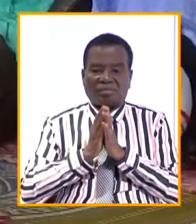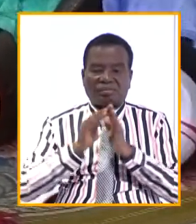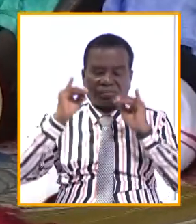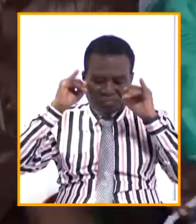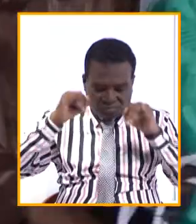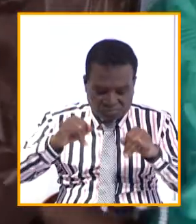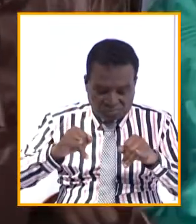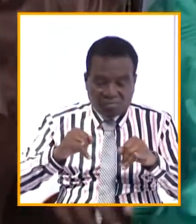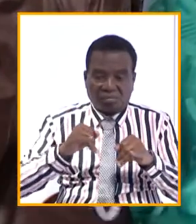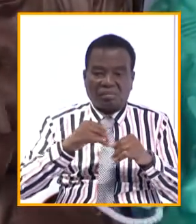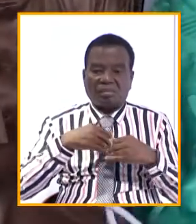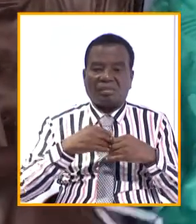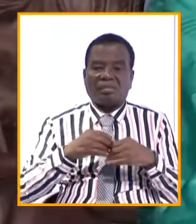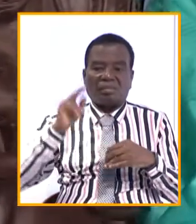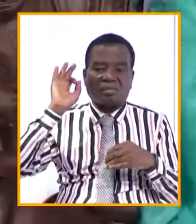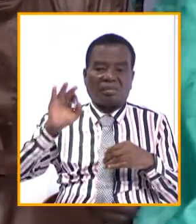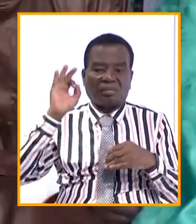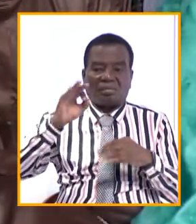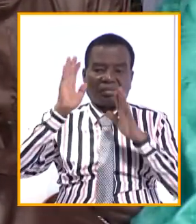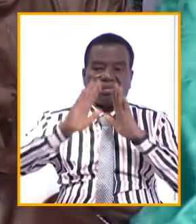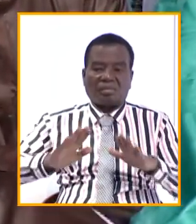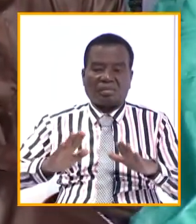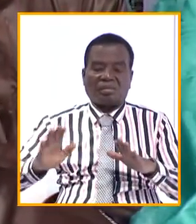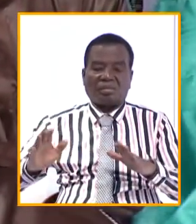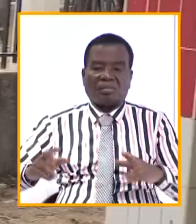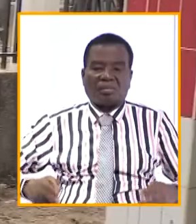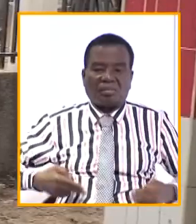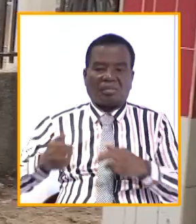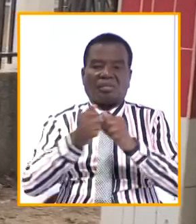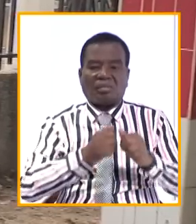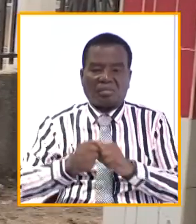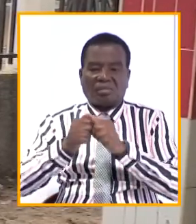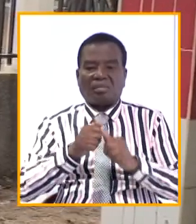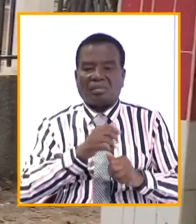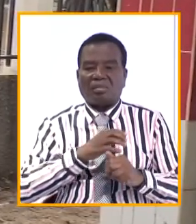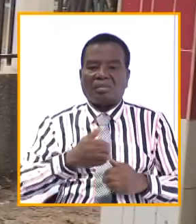Beletigui Konaté a prêché la paix, la cohabitation